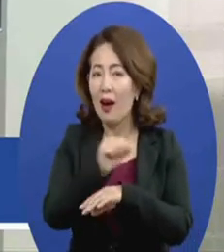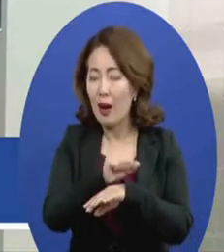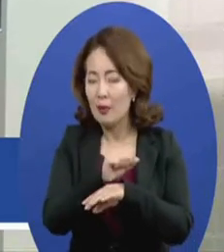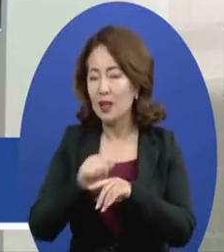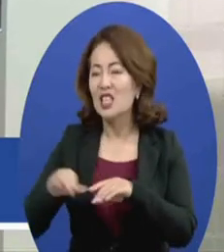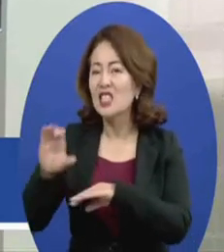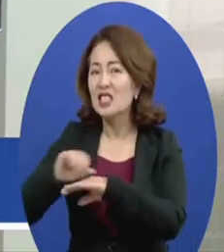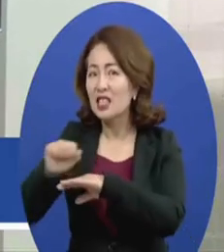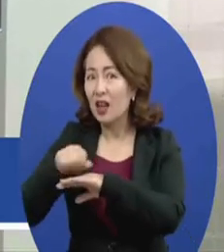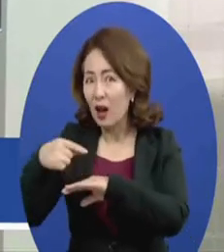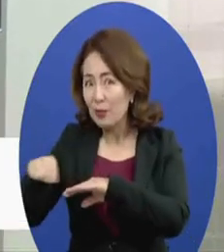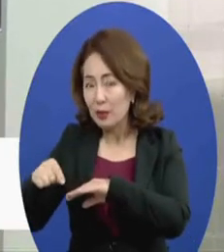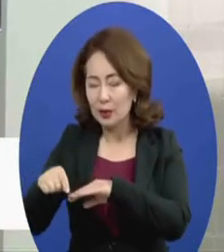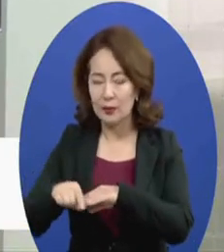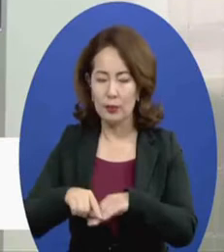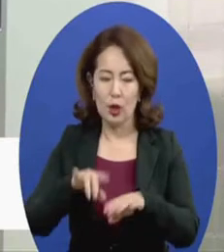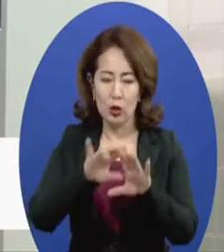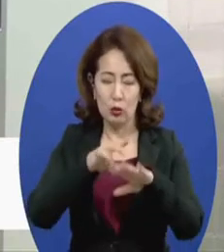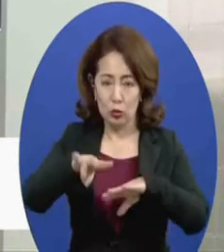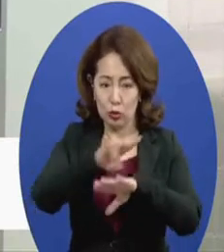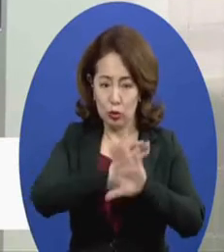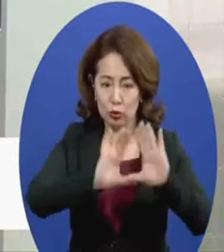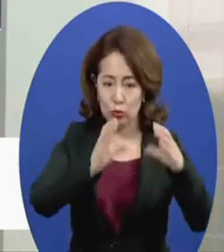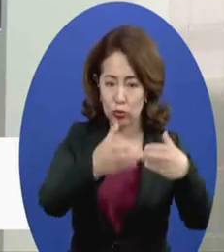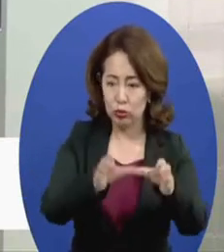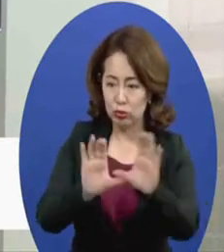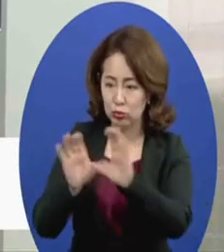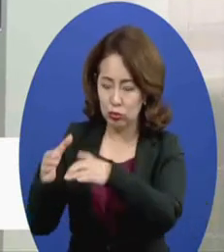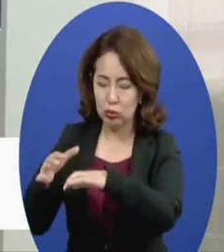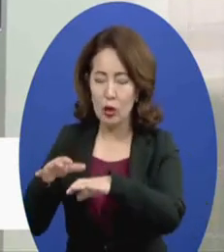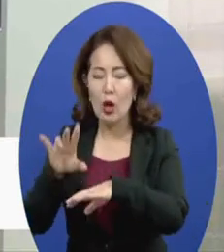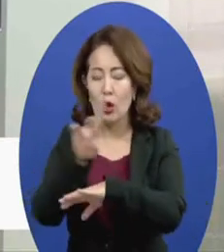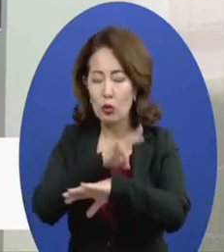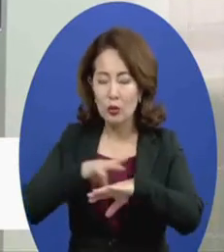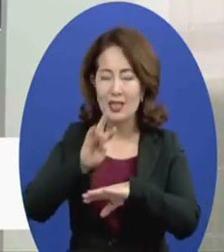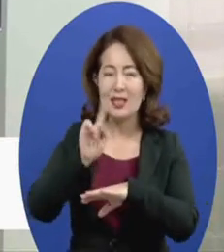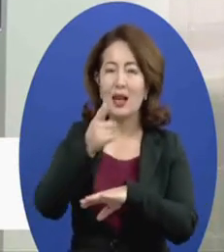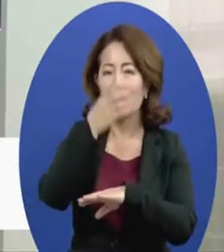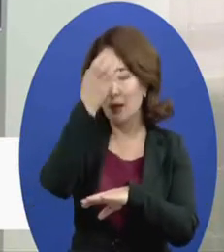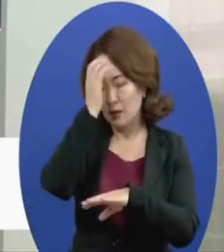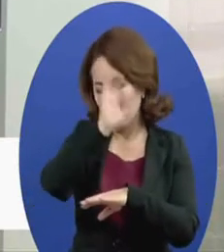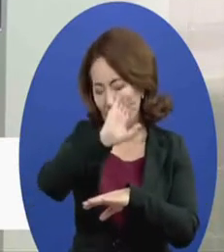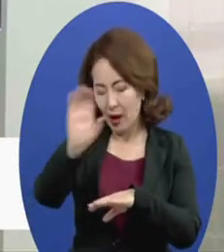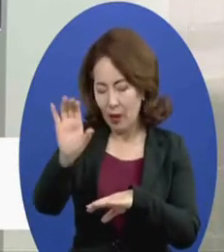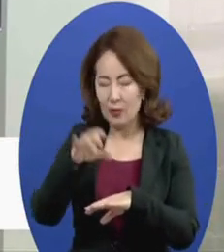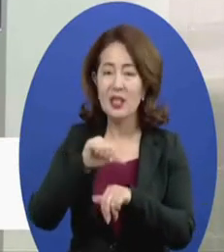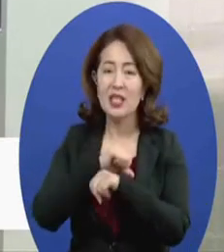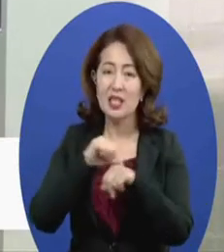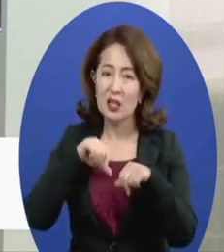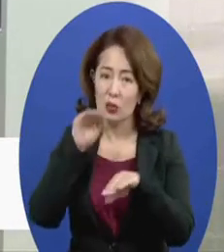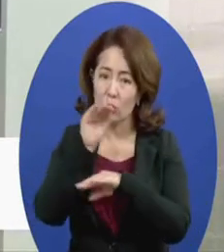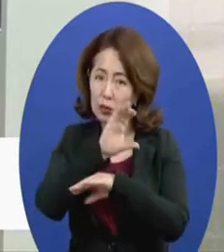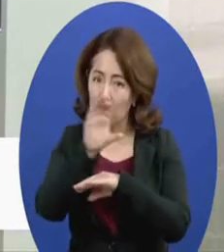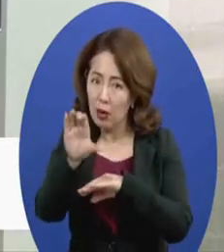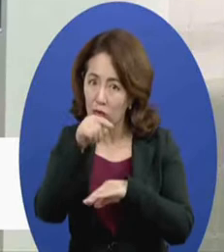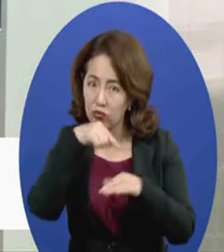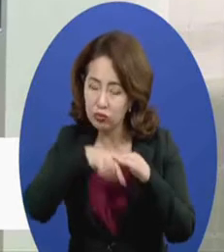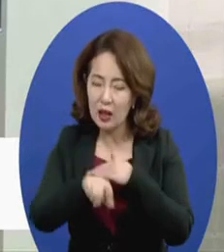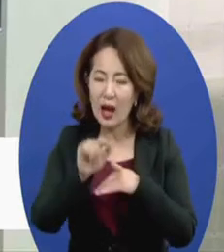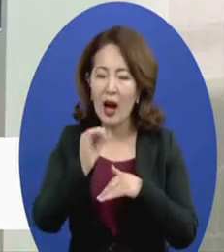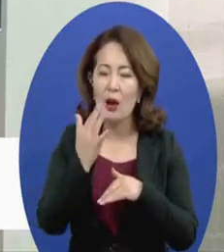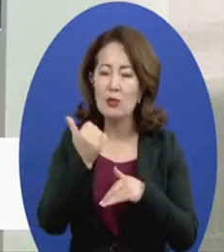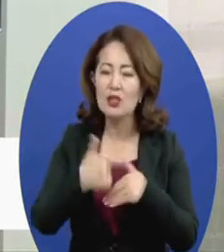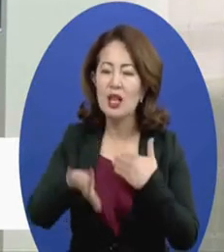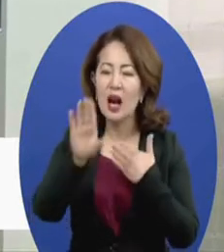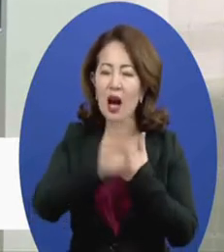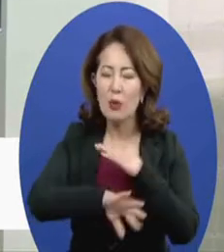захиргаа нутгийн дэвсгэрийн нэгж төрийн болон нутгийн захиргааны байгууллага иргэн хуулийн этгээдэг гамшигт хамгаалах бүх нийтийн бэлэн байдлын